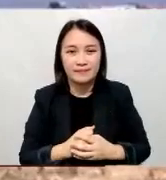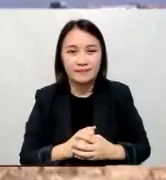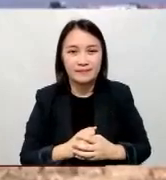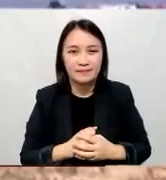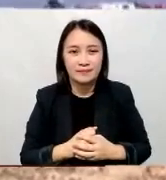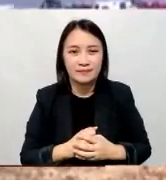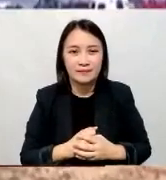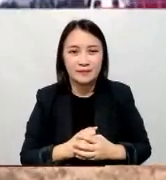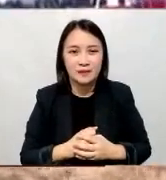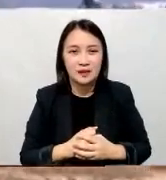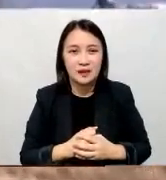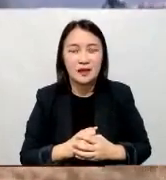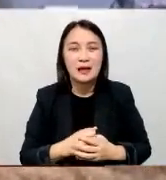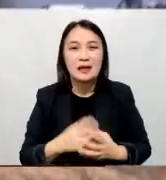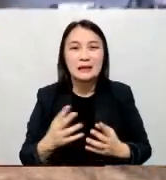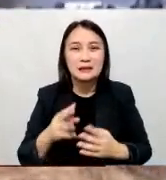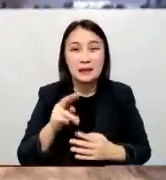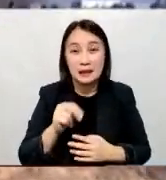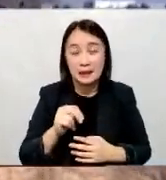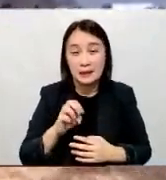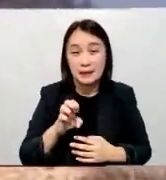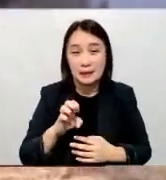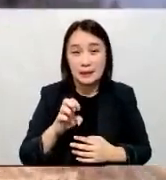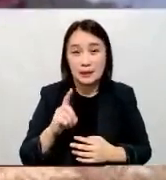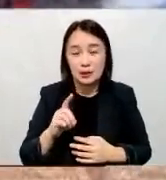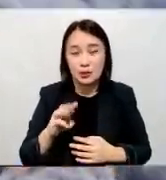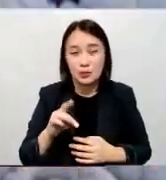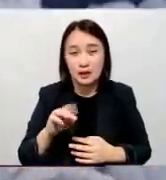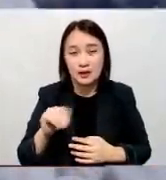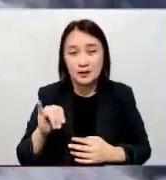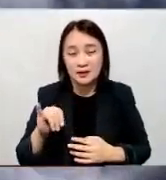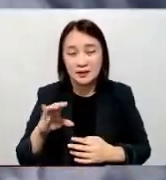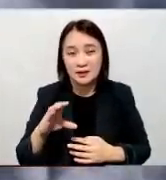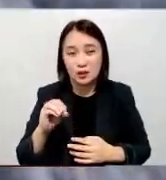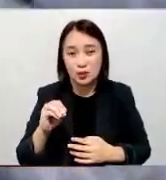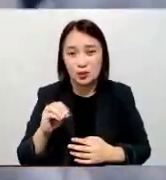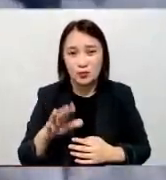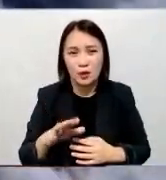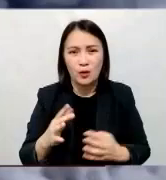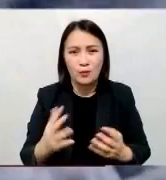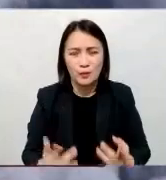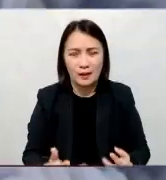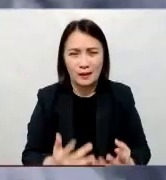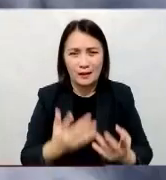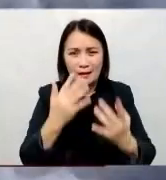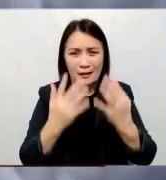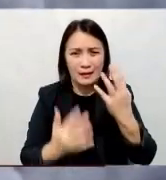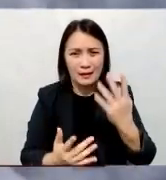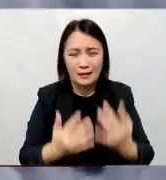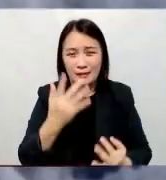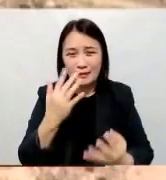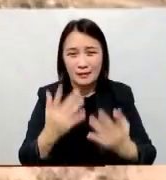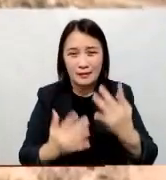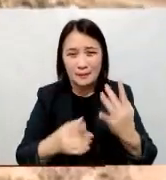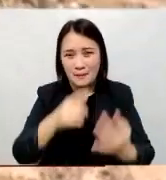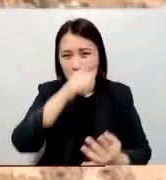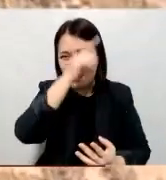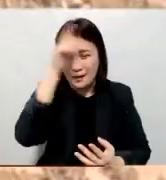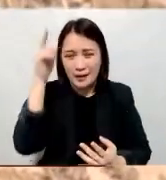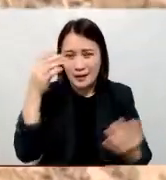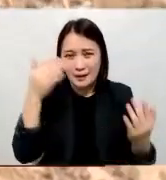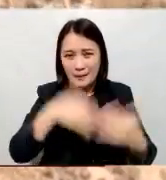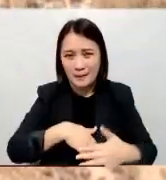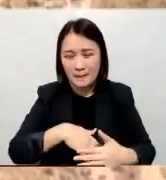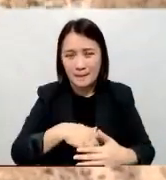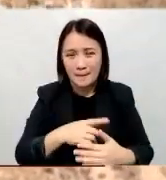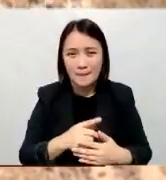Nilamon naman ng apoy ang isang plastic recycling plant sa New Mexico. Nabalot ng makapal at maitim na usok ang planta. Sa aerial shot na